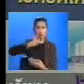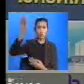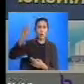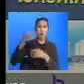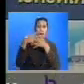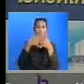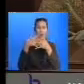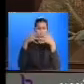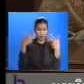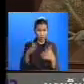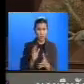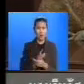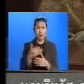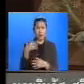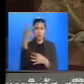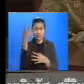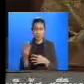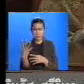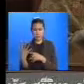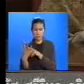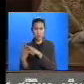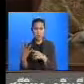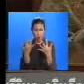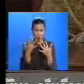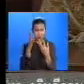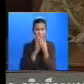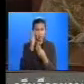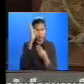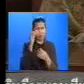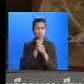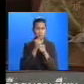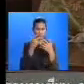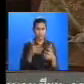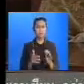อเมริกาแล้วส่วนที่เหลืออีก 4ยีนจะแล้วเสร็จภายในสัปดาห์